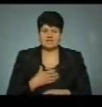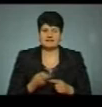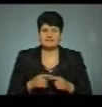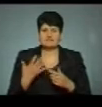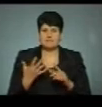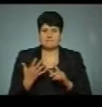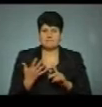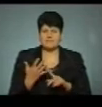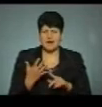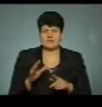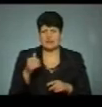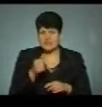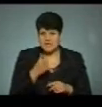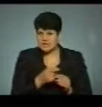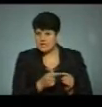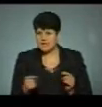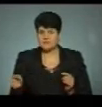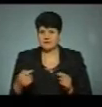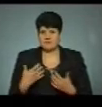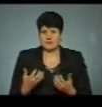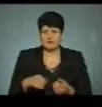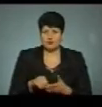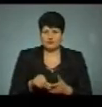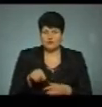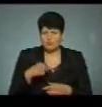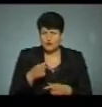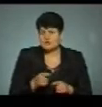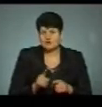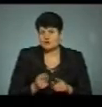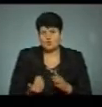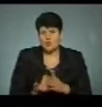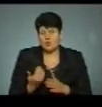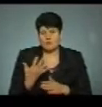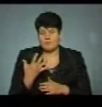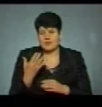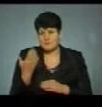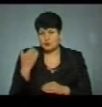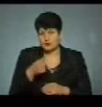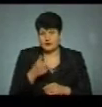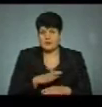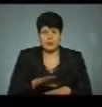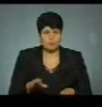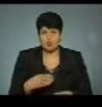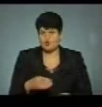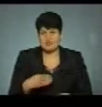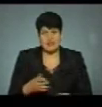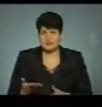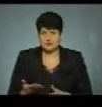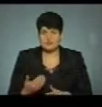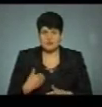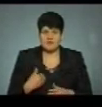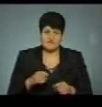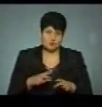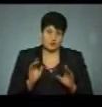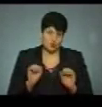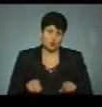рік поспіль, я беру участь. Цього року це щось нове, бо всі 5 минулих років не було тенісу. І я вирішив, що я теж